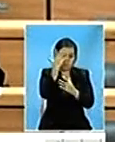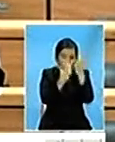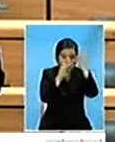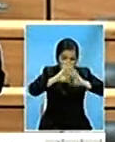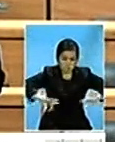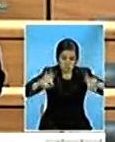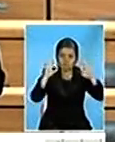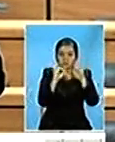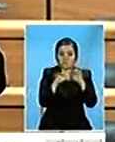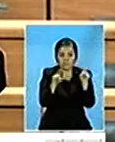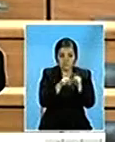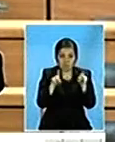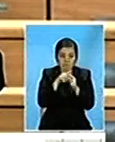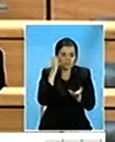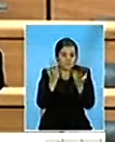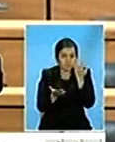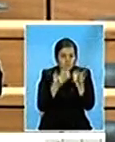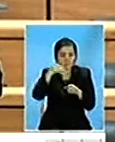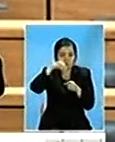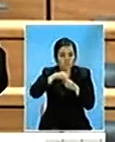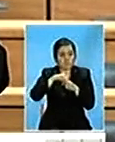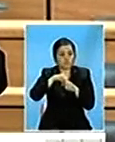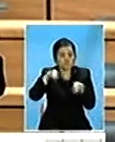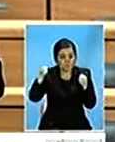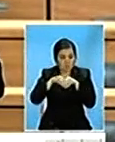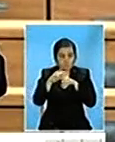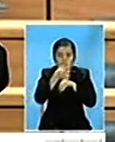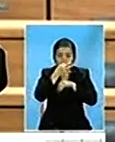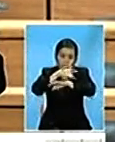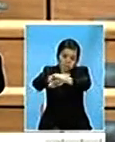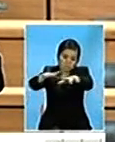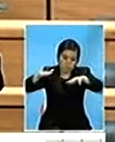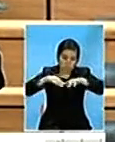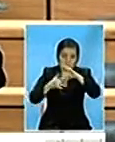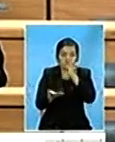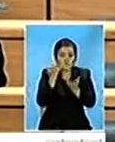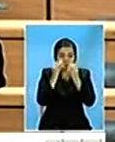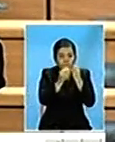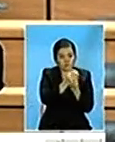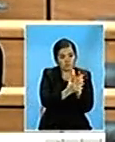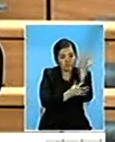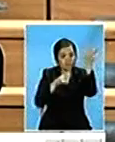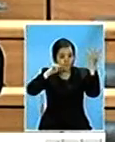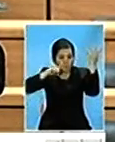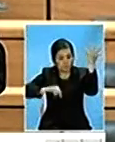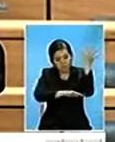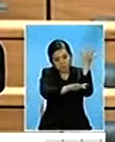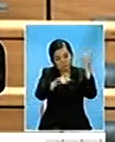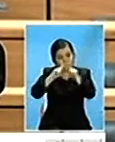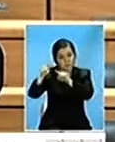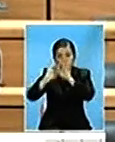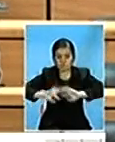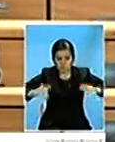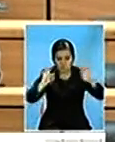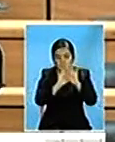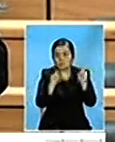คัญไม่ว่าอยู่ในรูปทะเลริมทะลิงป่าพลุนะครับล้วนแต่มีความสำคัญในระบ